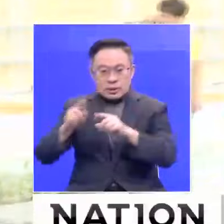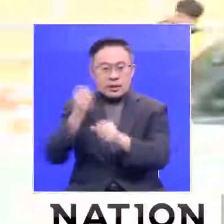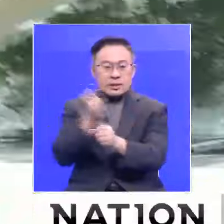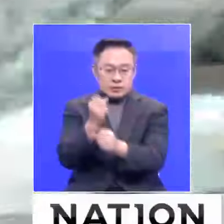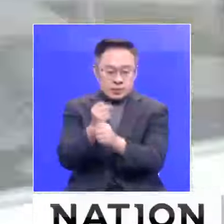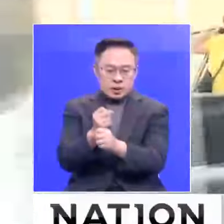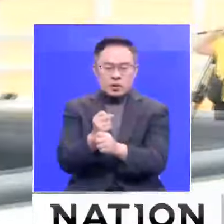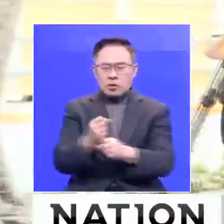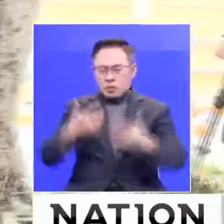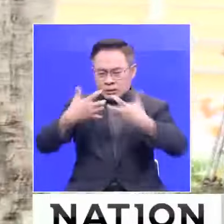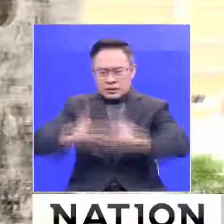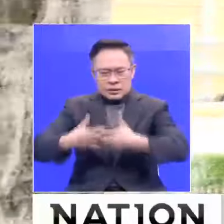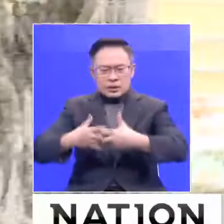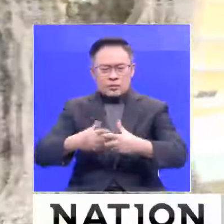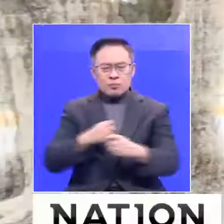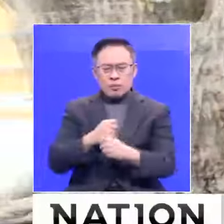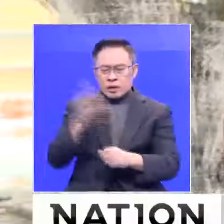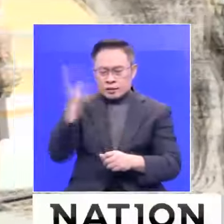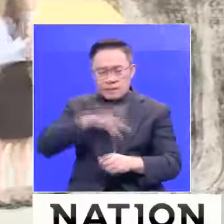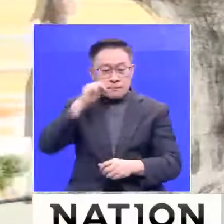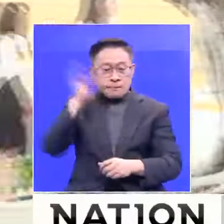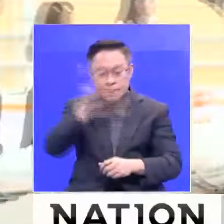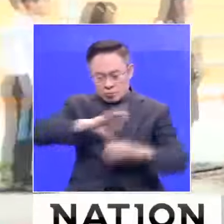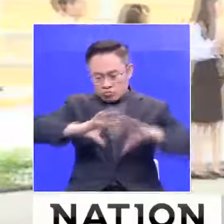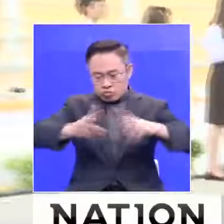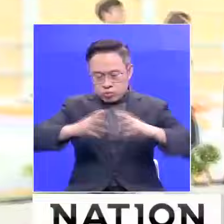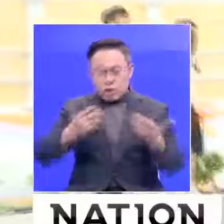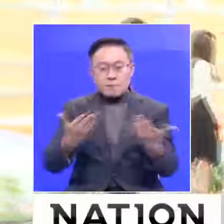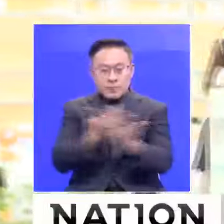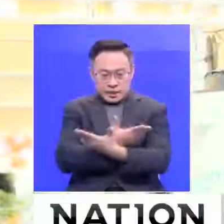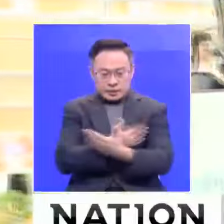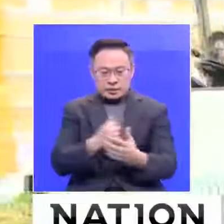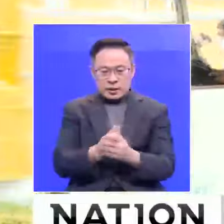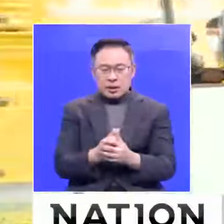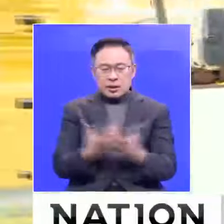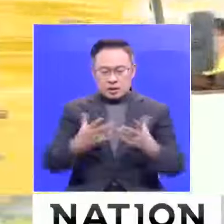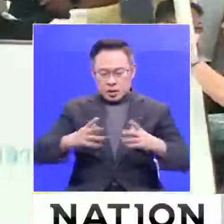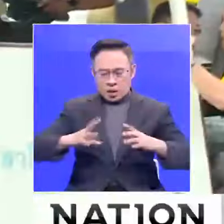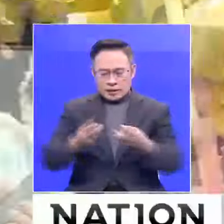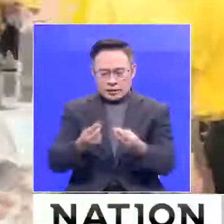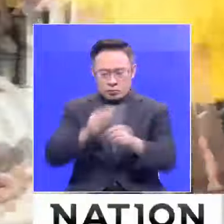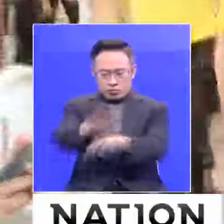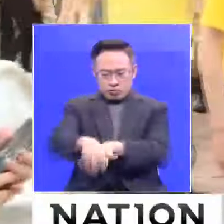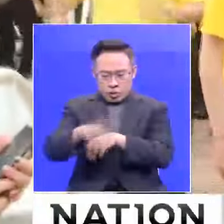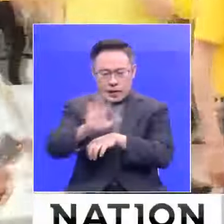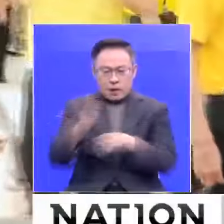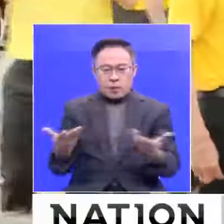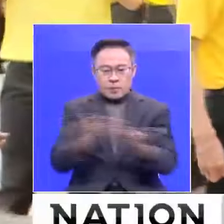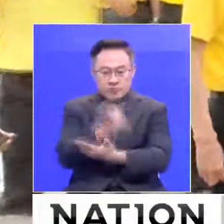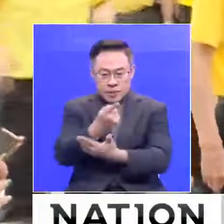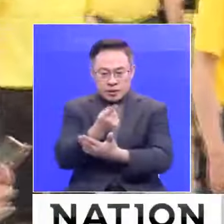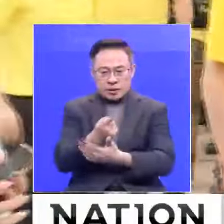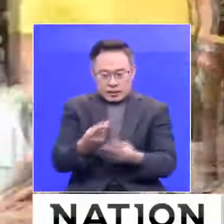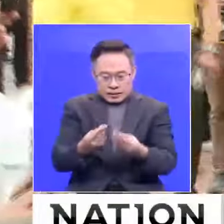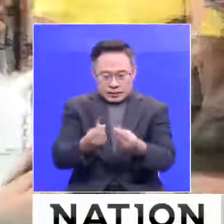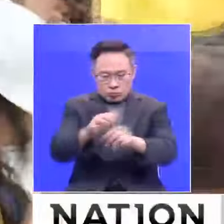ของเครื่องบำบัดน้ำเสียการบีบอัดตะกอนแทนการขุดลอกคูคลองแบบเก่าเนี่ยเขาบอกว่าประโยชน์ที่จะนำไปใช้เนี่ย